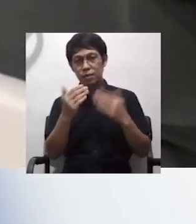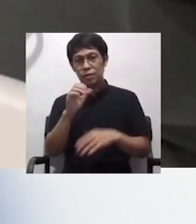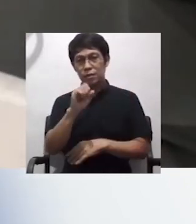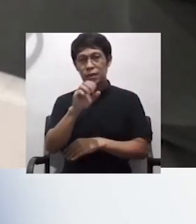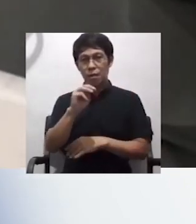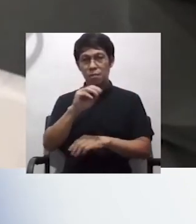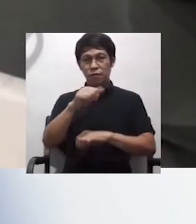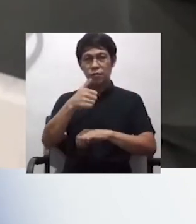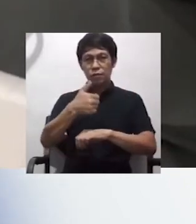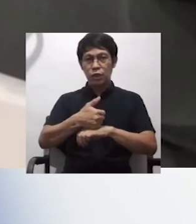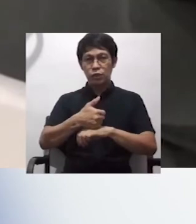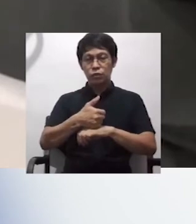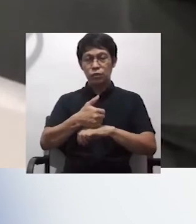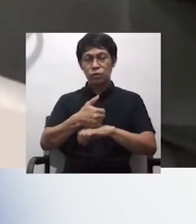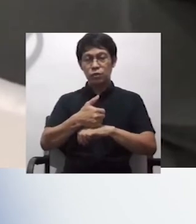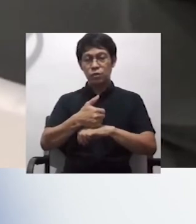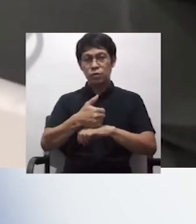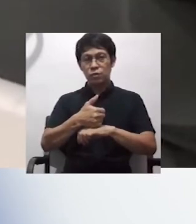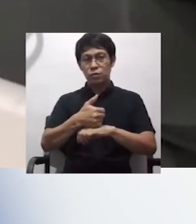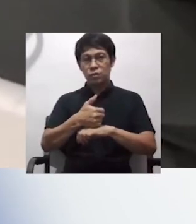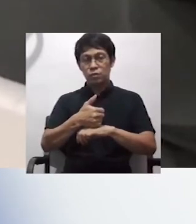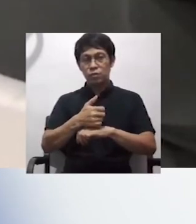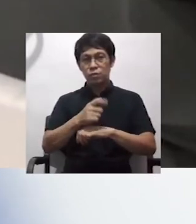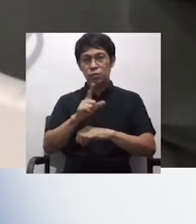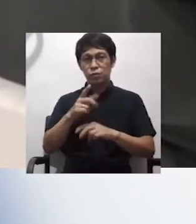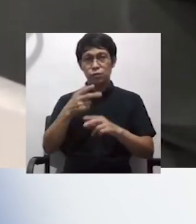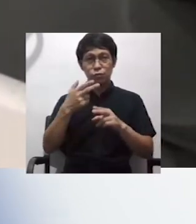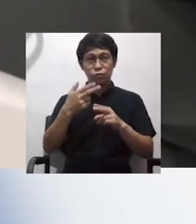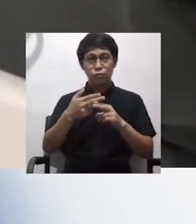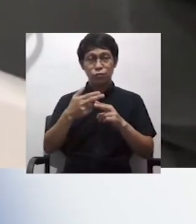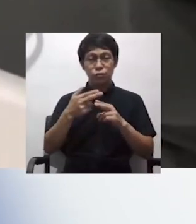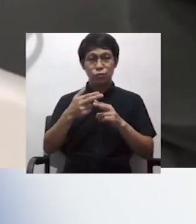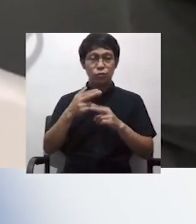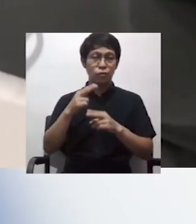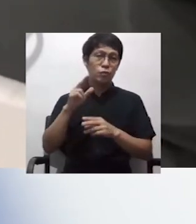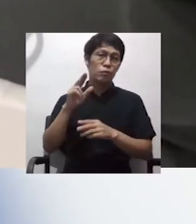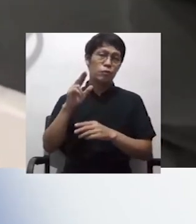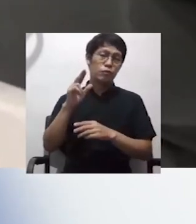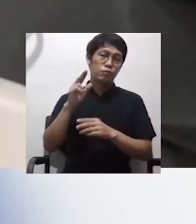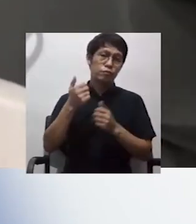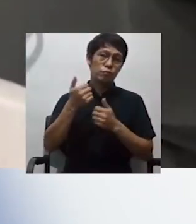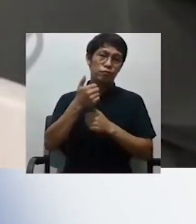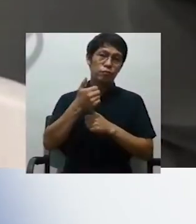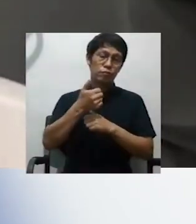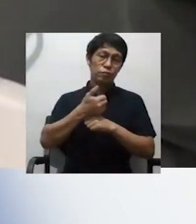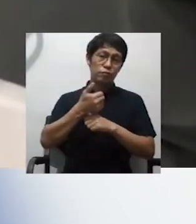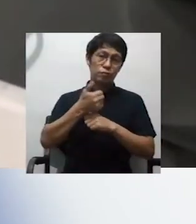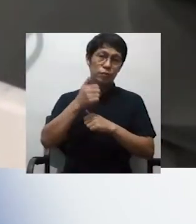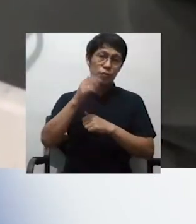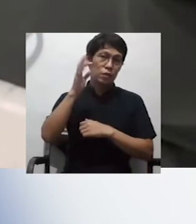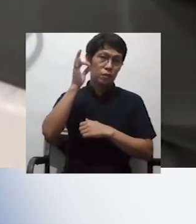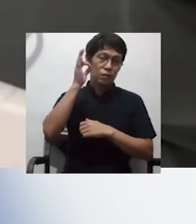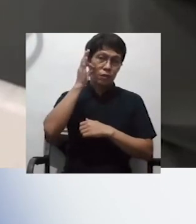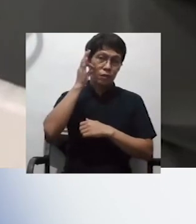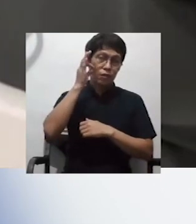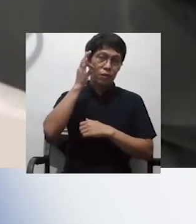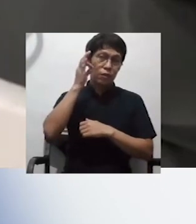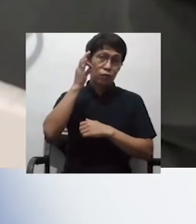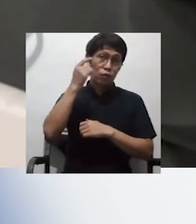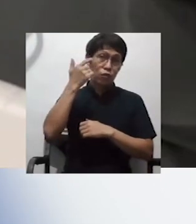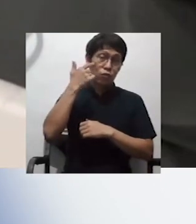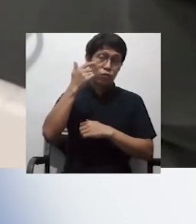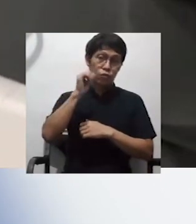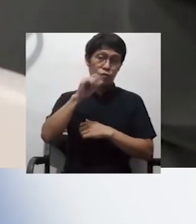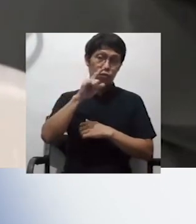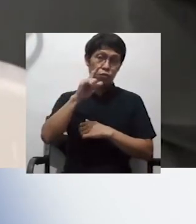na sa SM Foundation. Sa halam po ng aming Foundation Chairman, si Attorney Felipe Henry